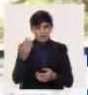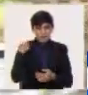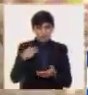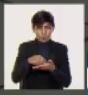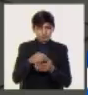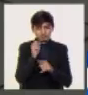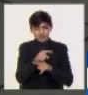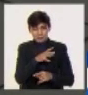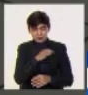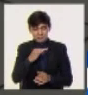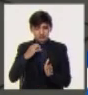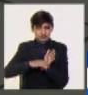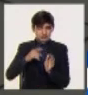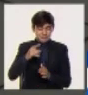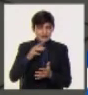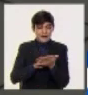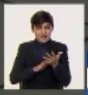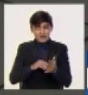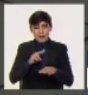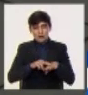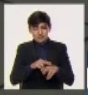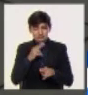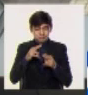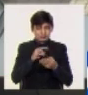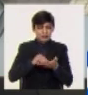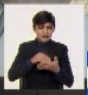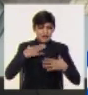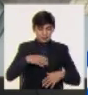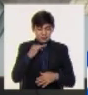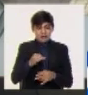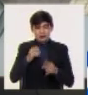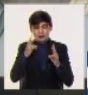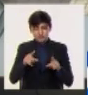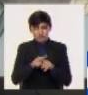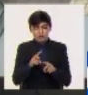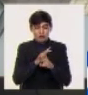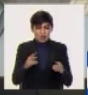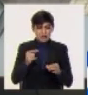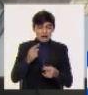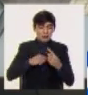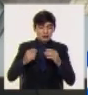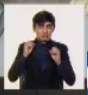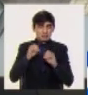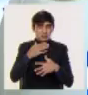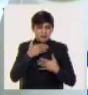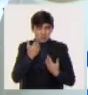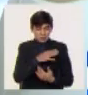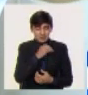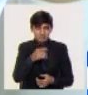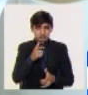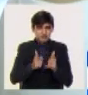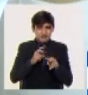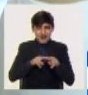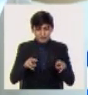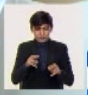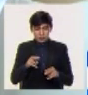мошенники выкрали оттуда. Заявление в полицию не писал, ведь никому из его подписчиков, пострадавших, также деньги не вернули. Такие преступления действительно